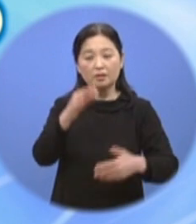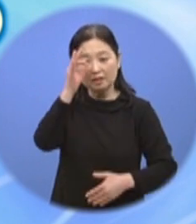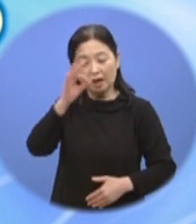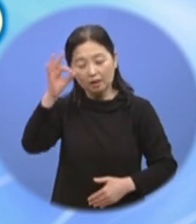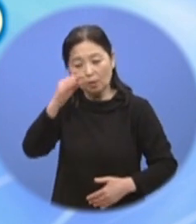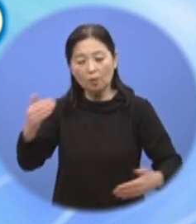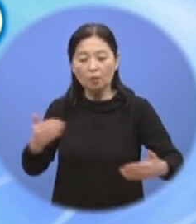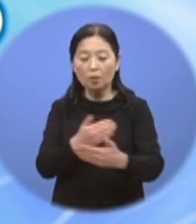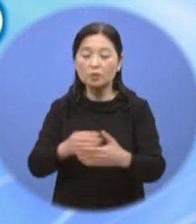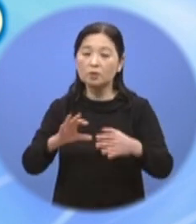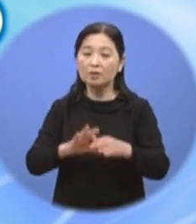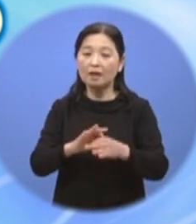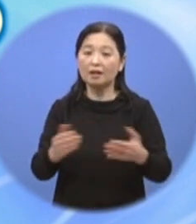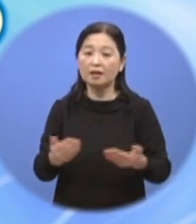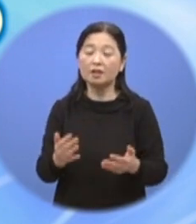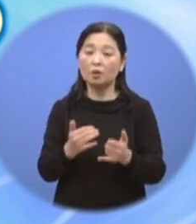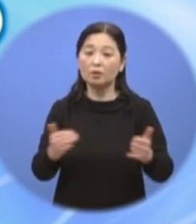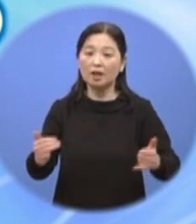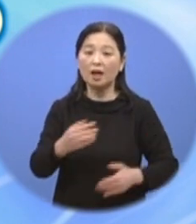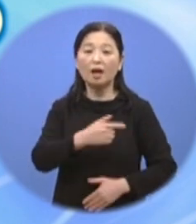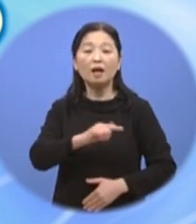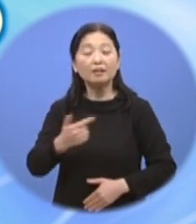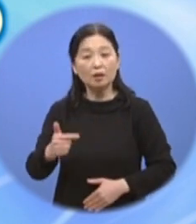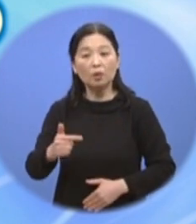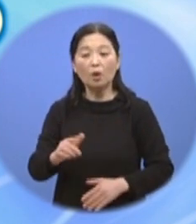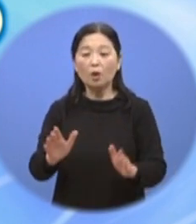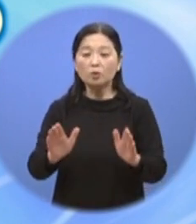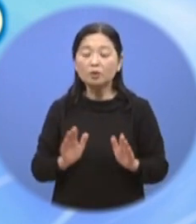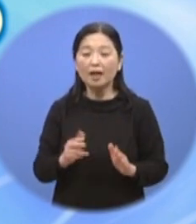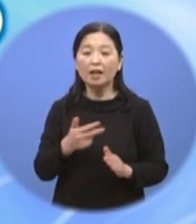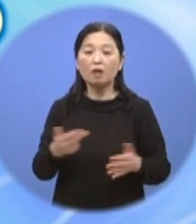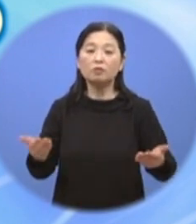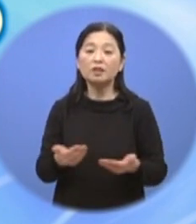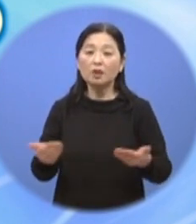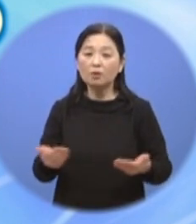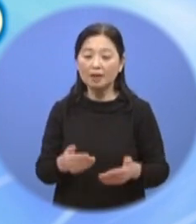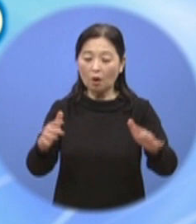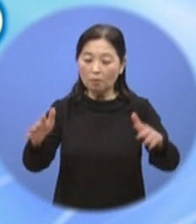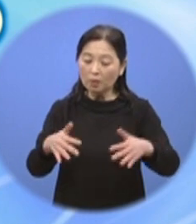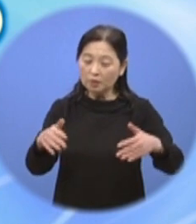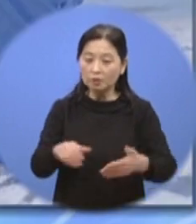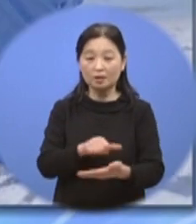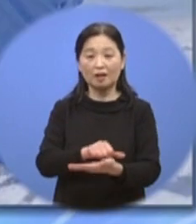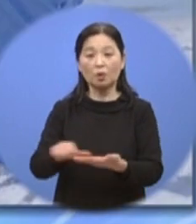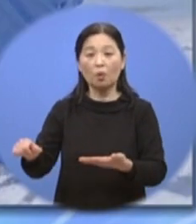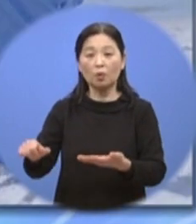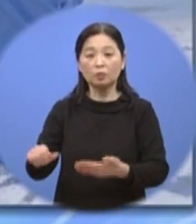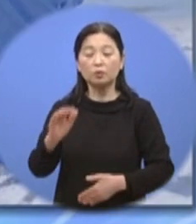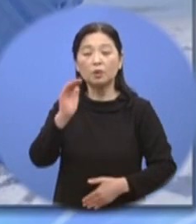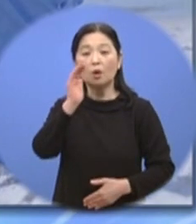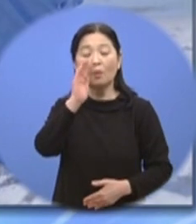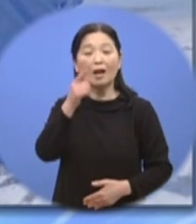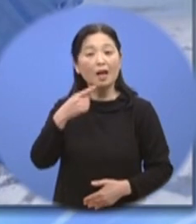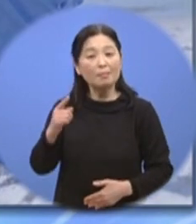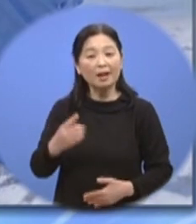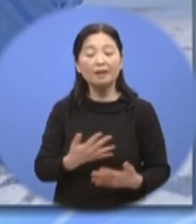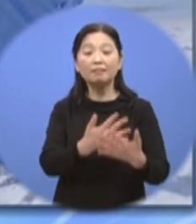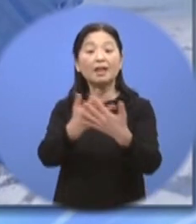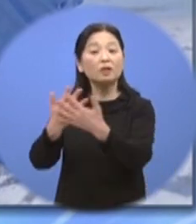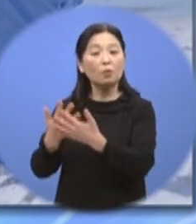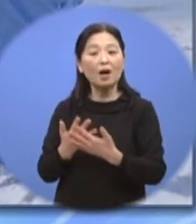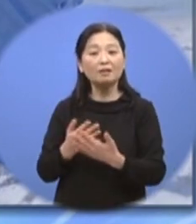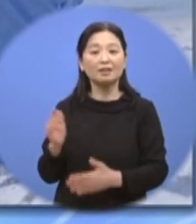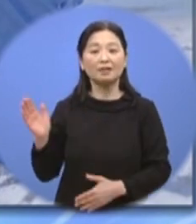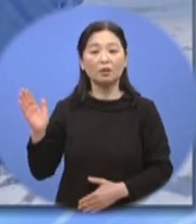事業者など県内でワーケーションを受け入れる事業者を募集して登録し、和歌山ワーケーションネットワークスと